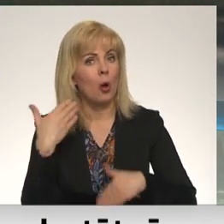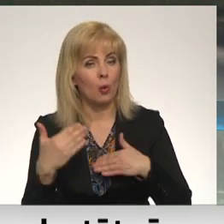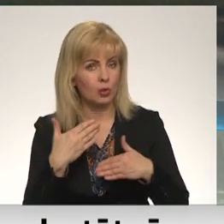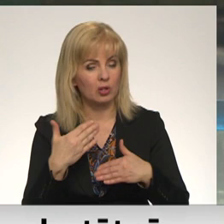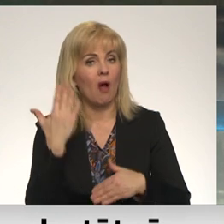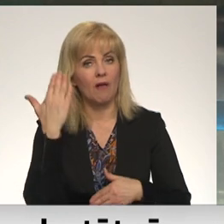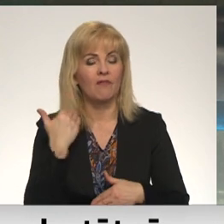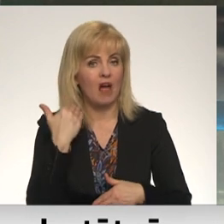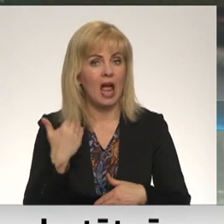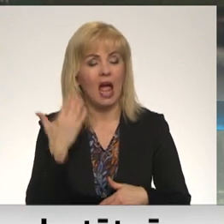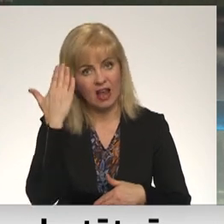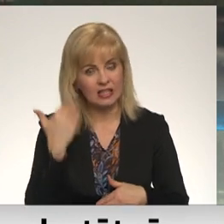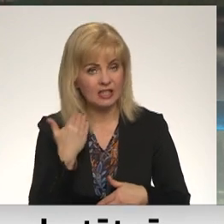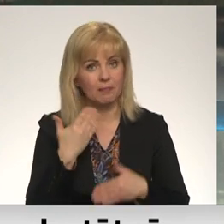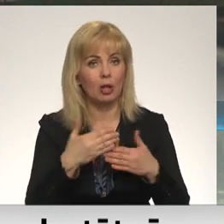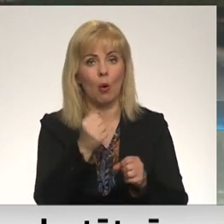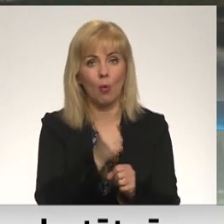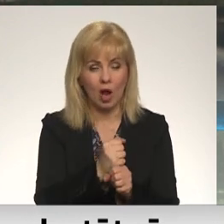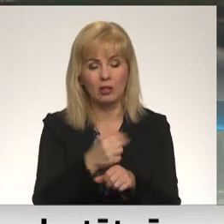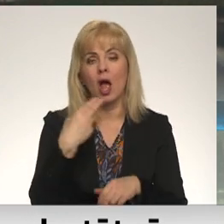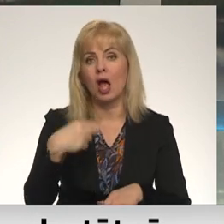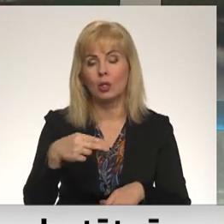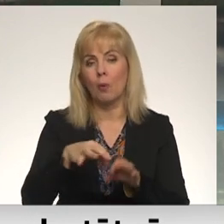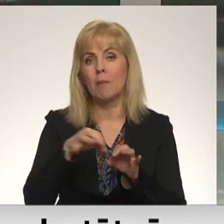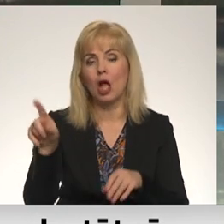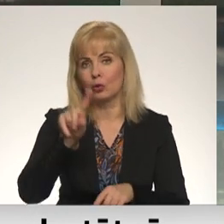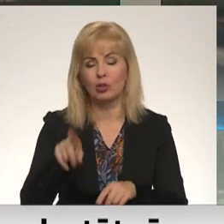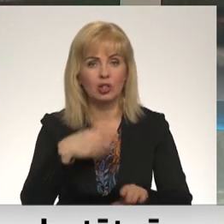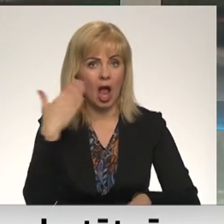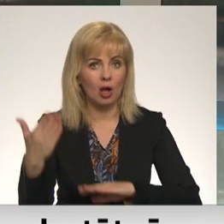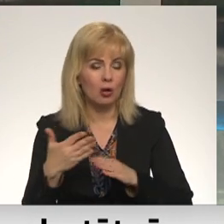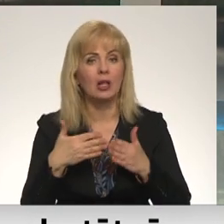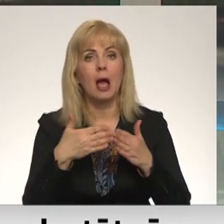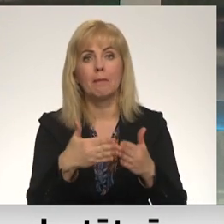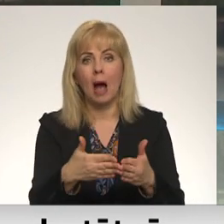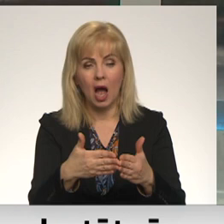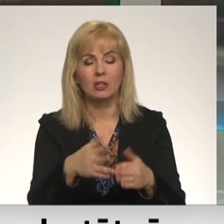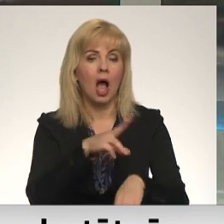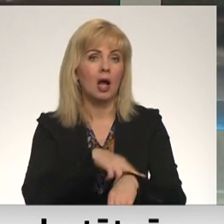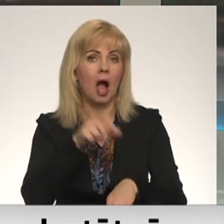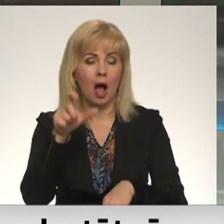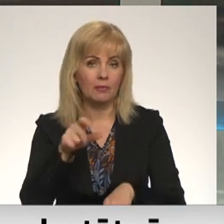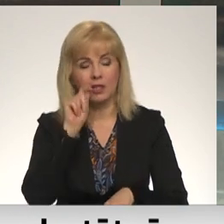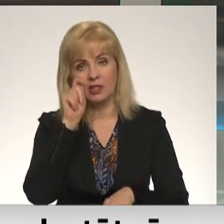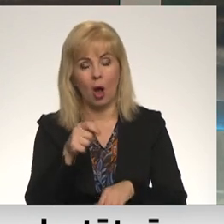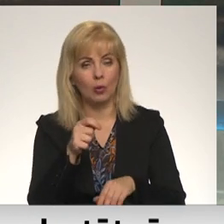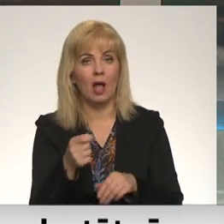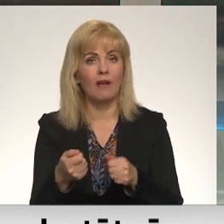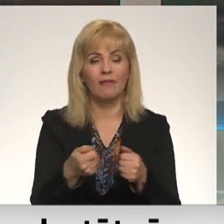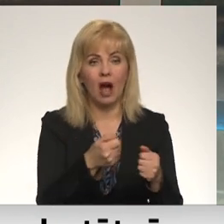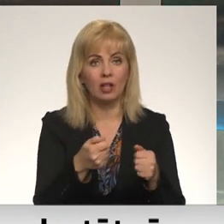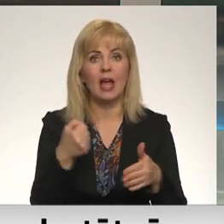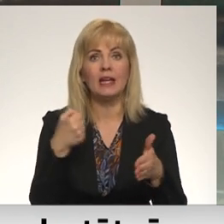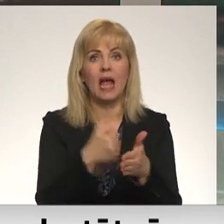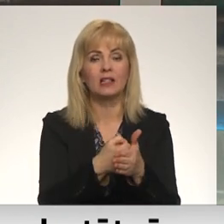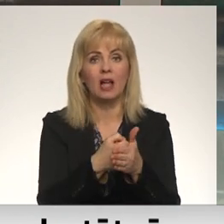ostā. Vētra brāzās ar ātrumu 27 metru sekundē un prāmjas Stena Baltika kapteinis zaudēja vadību. Kuģis ietriecās